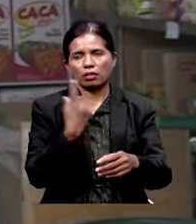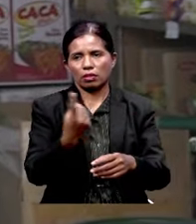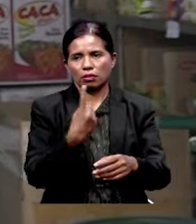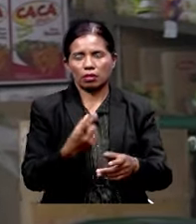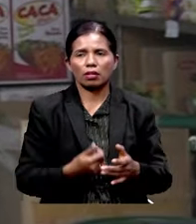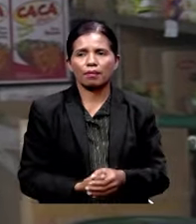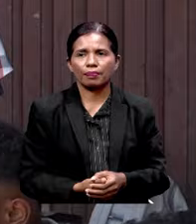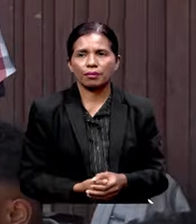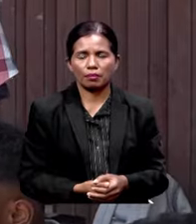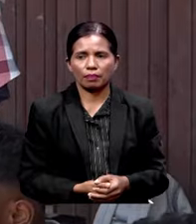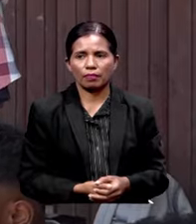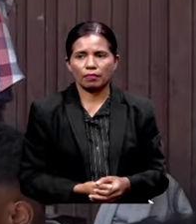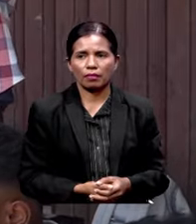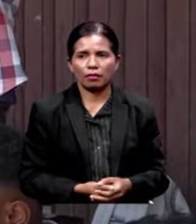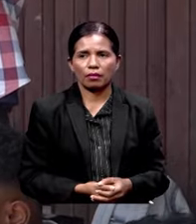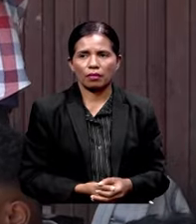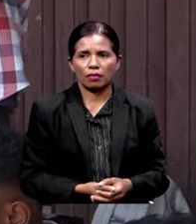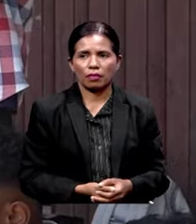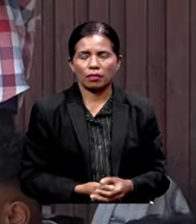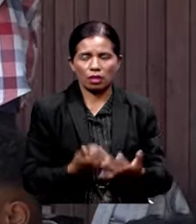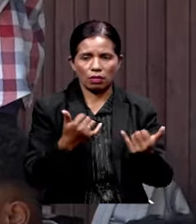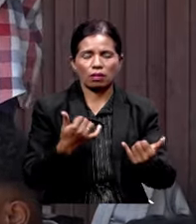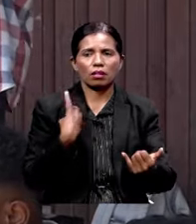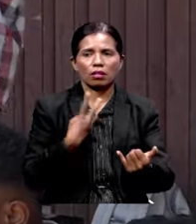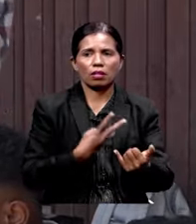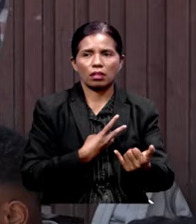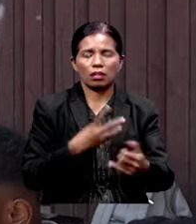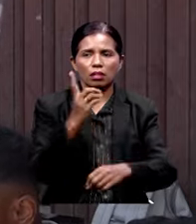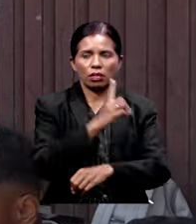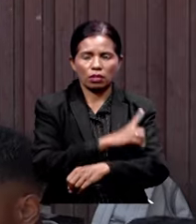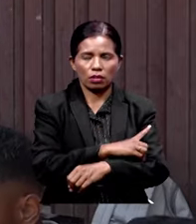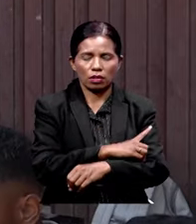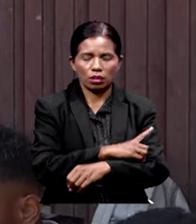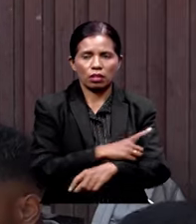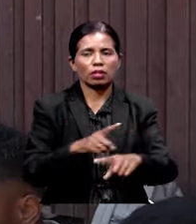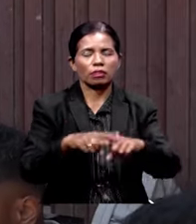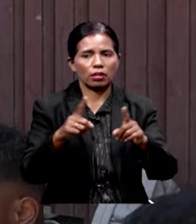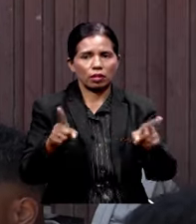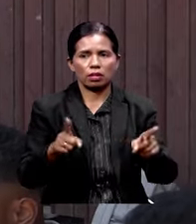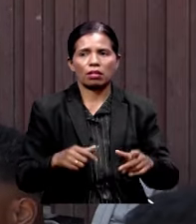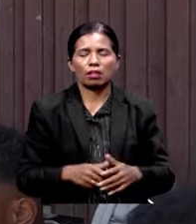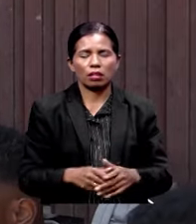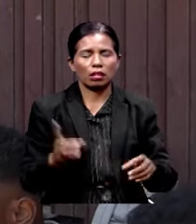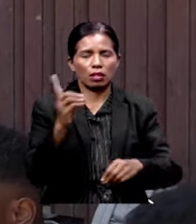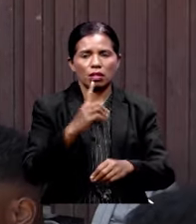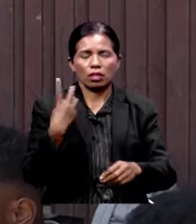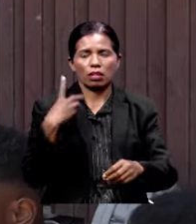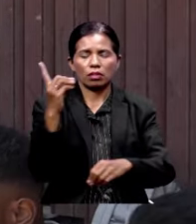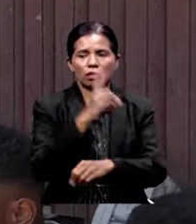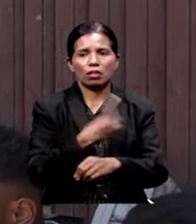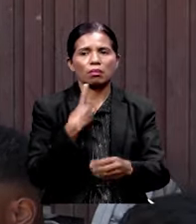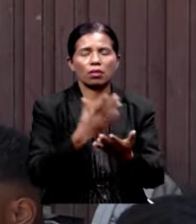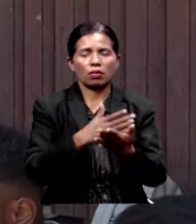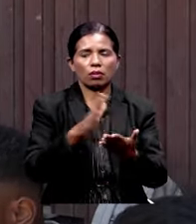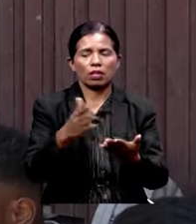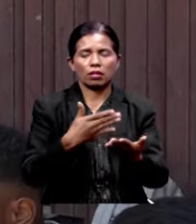de differenti tambah lorong bebain lah nih sana daun lorong daun nih amimai olah sang